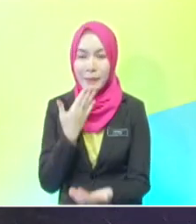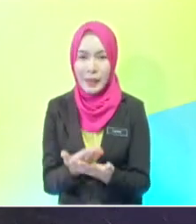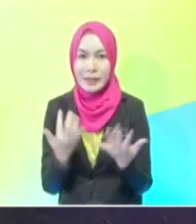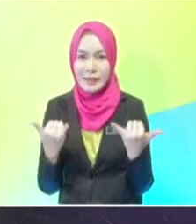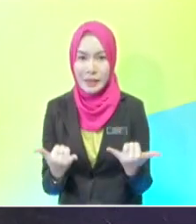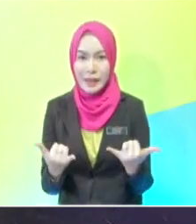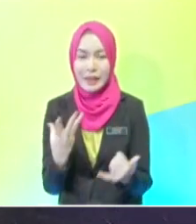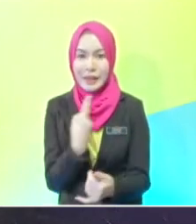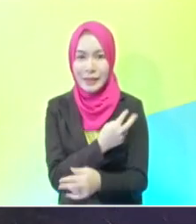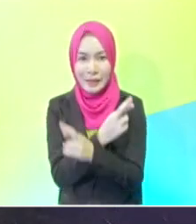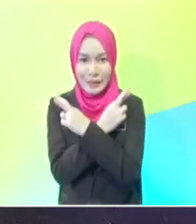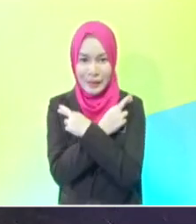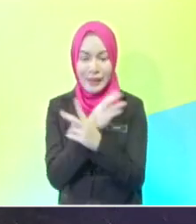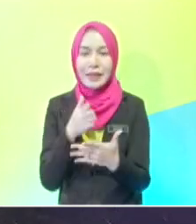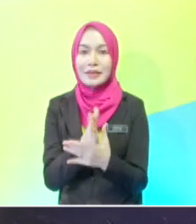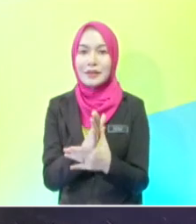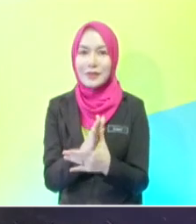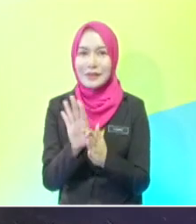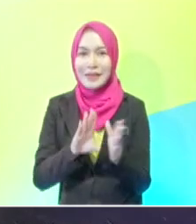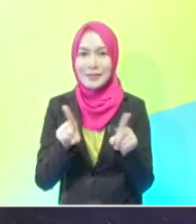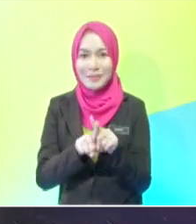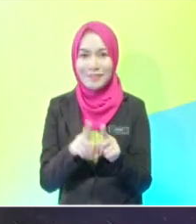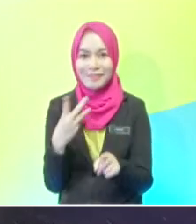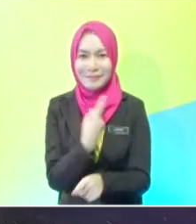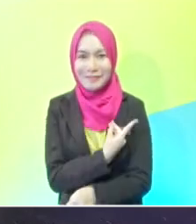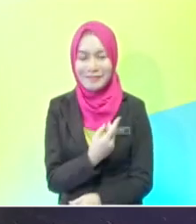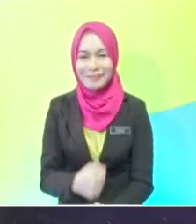dulu teruskan bersama kami dalam Islam